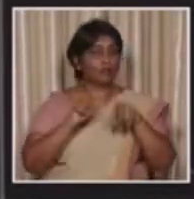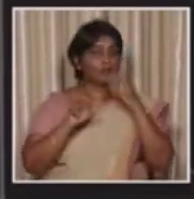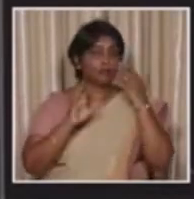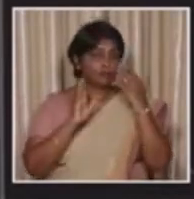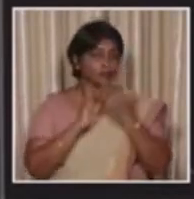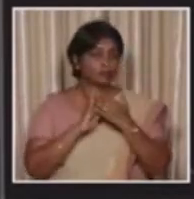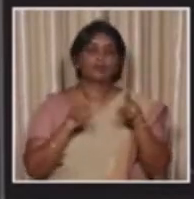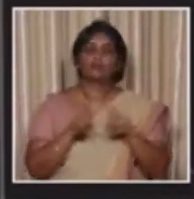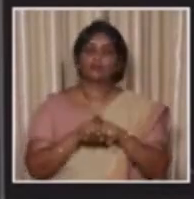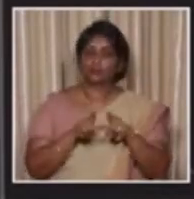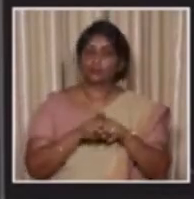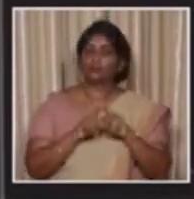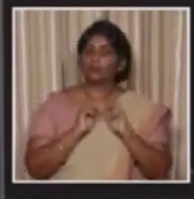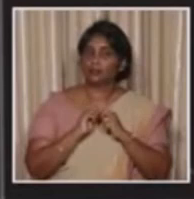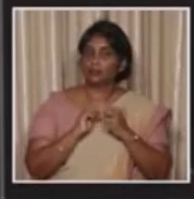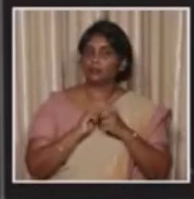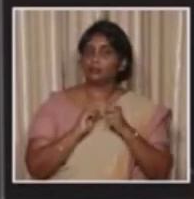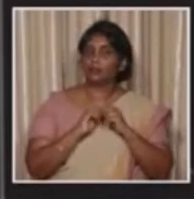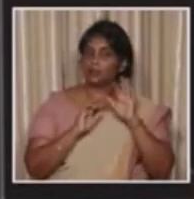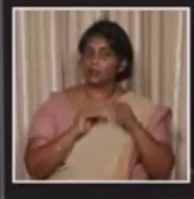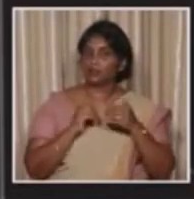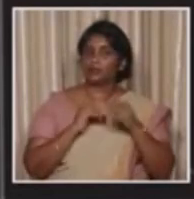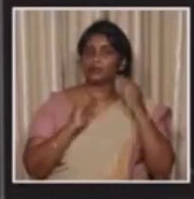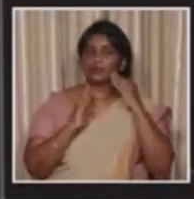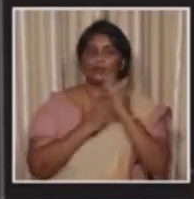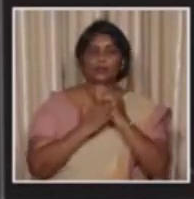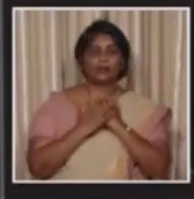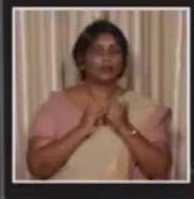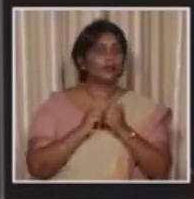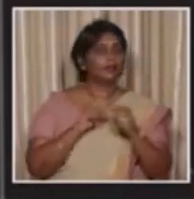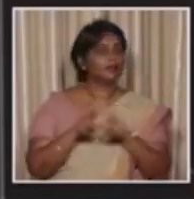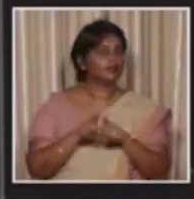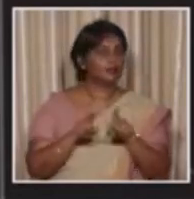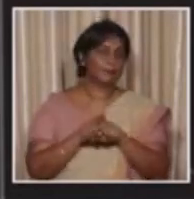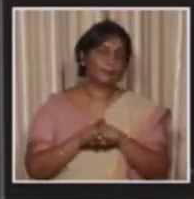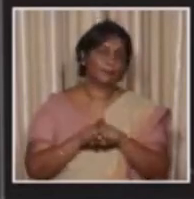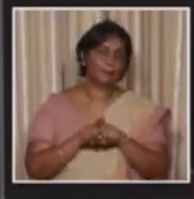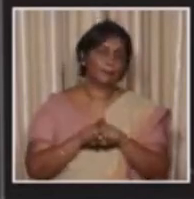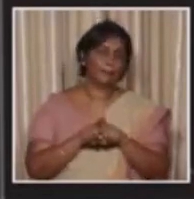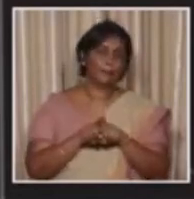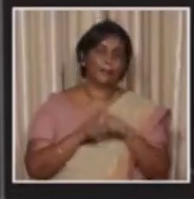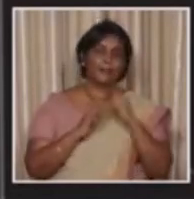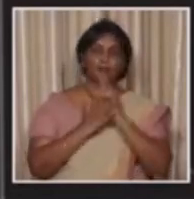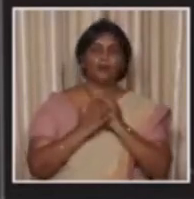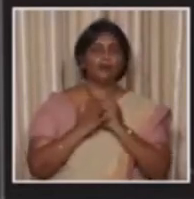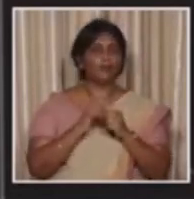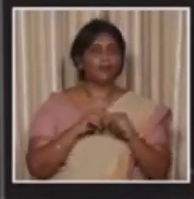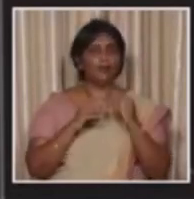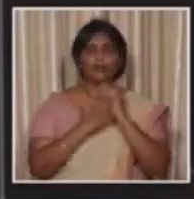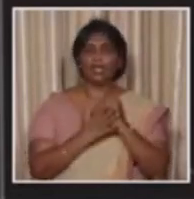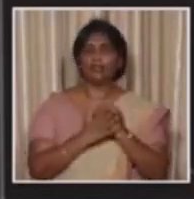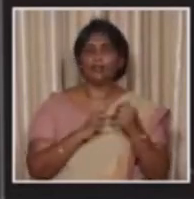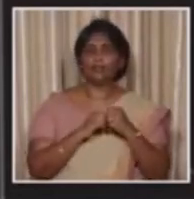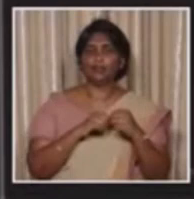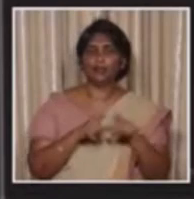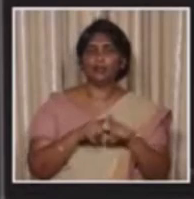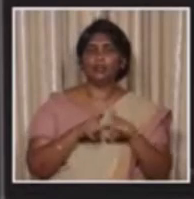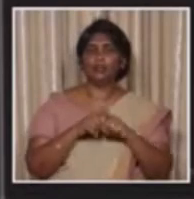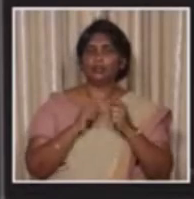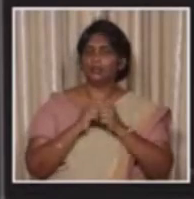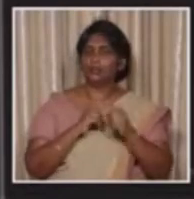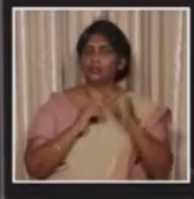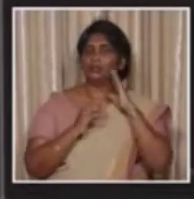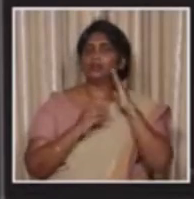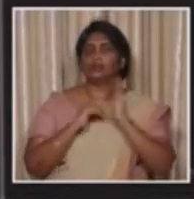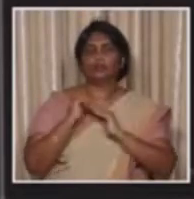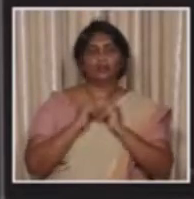செயற்பட்ட இந்த தொழில்துறை நஷ்டமடைவதற்கு காடாகுவதற்கு இன்னைக்கு இவ்வாறு நிலைமை ஏற்பதற்கு காரணம் ஒரு கால் புணர்ச்சி. தனியார் துறையாகிய பிறகு